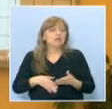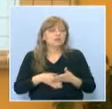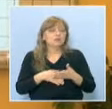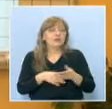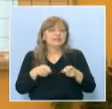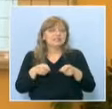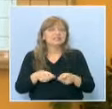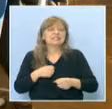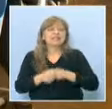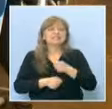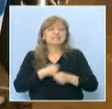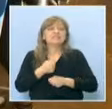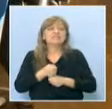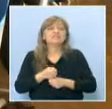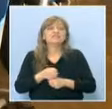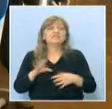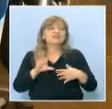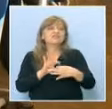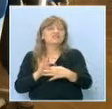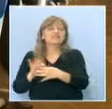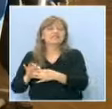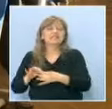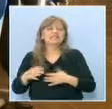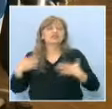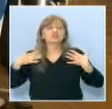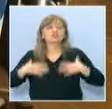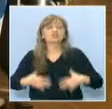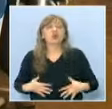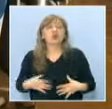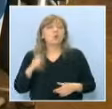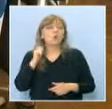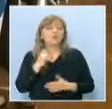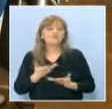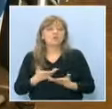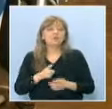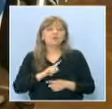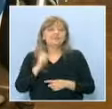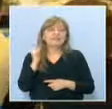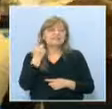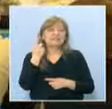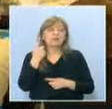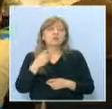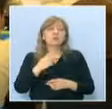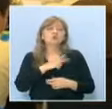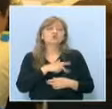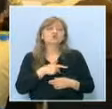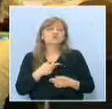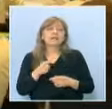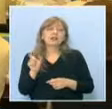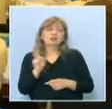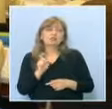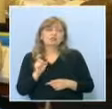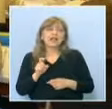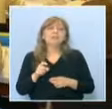беше свързана с униформите? И не само социално слаби, всъщност, а тези, които имат такава нужда.